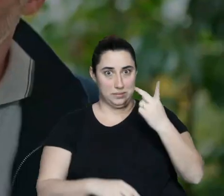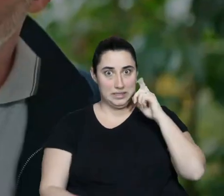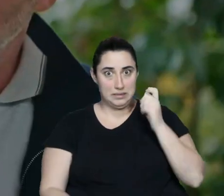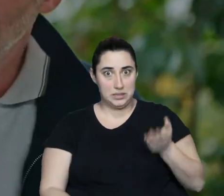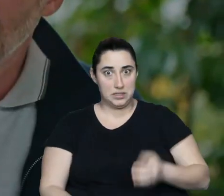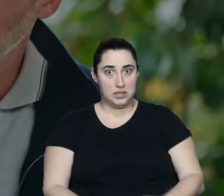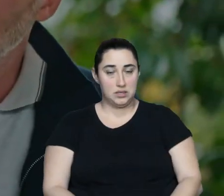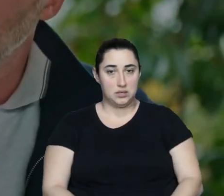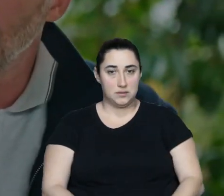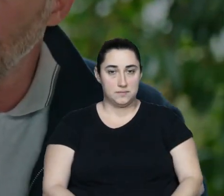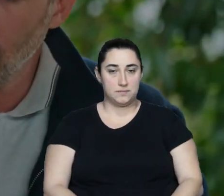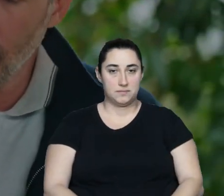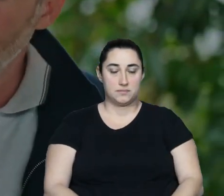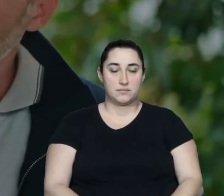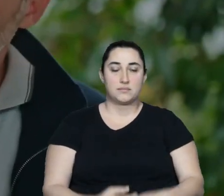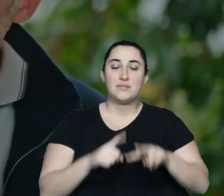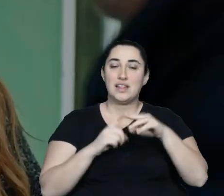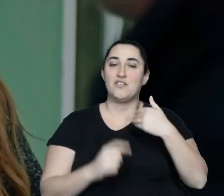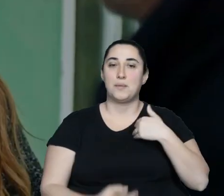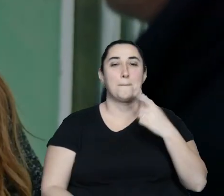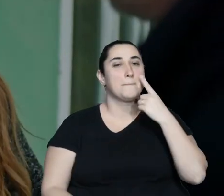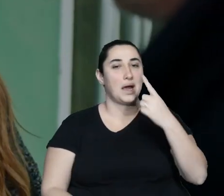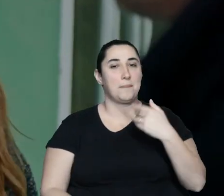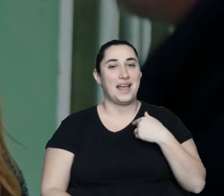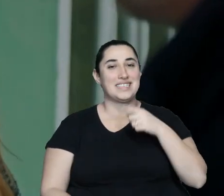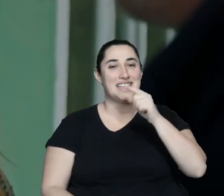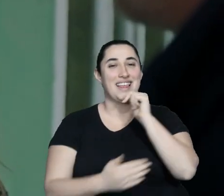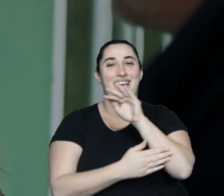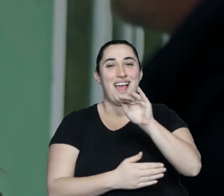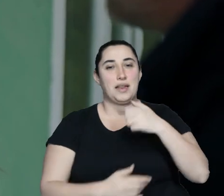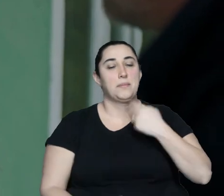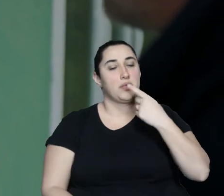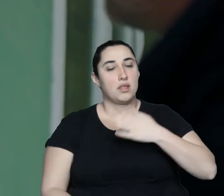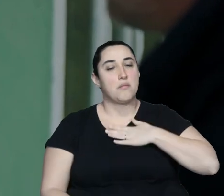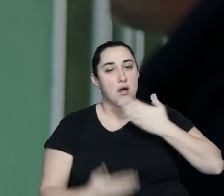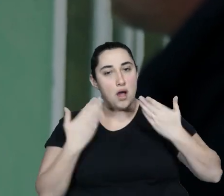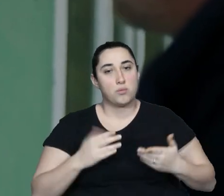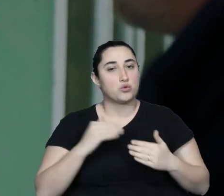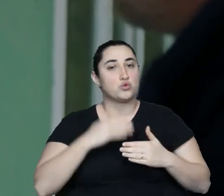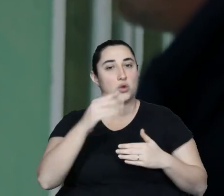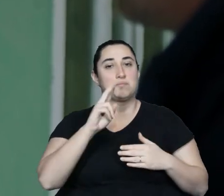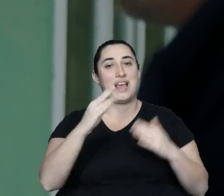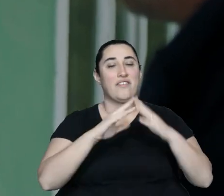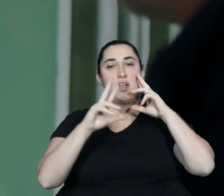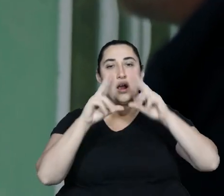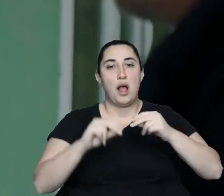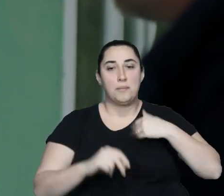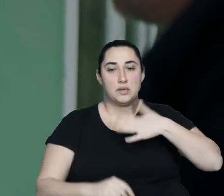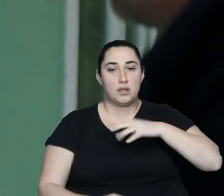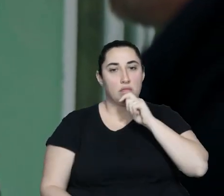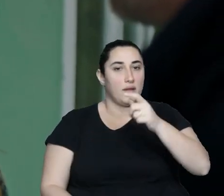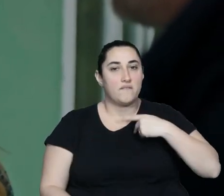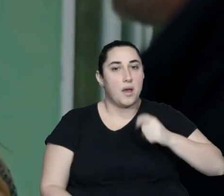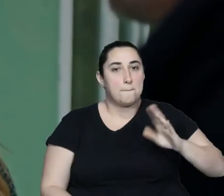diyorsun? Alev ben... Bak, ben senden yardım istedim evet. Ama ondan sonra evinizde kalmak gibi bir talebim